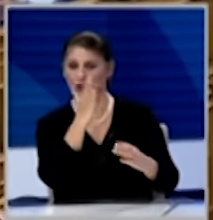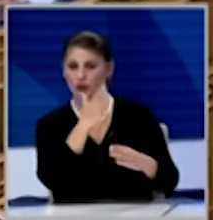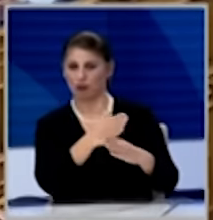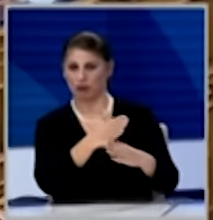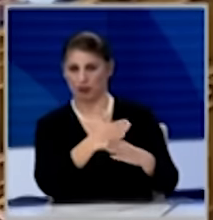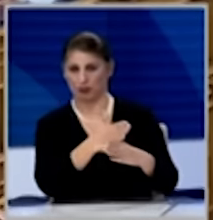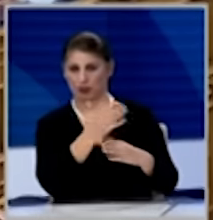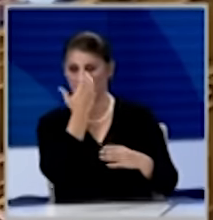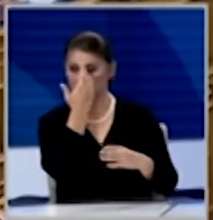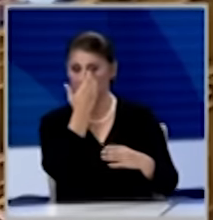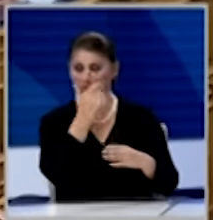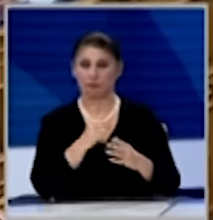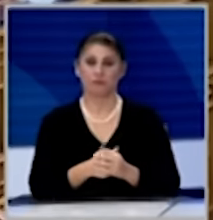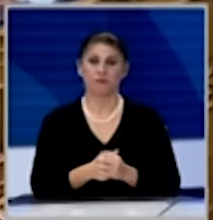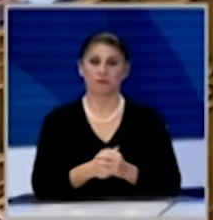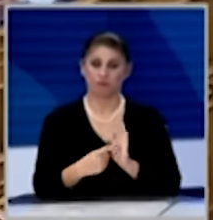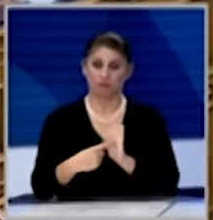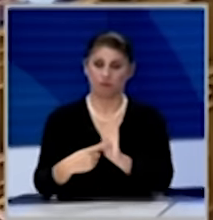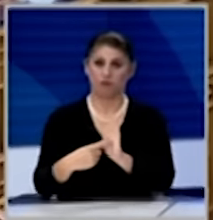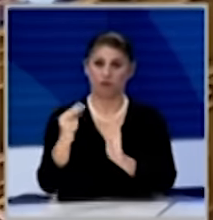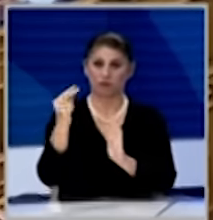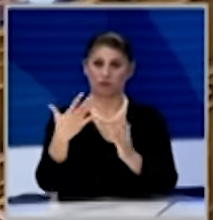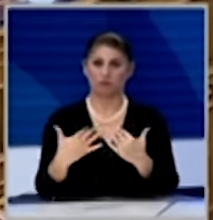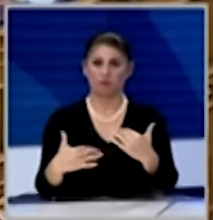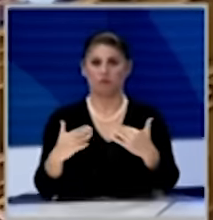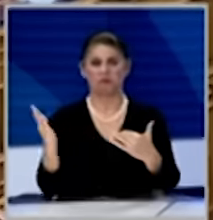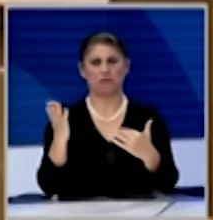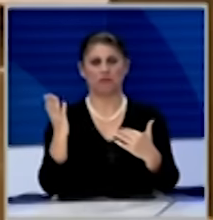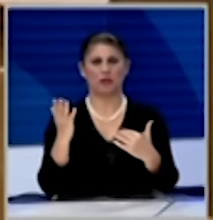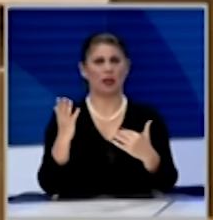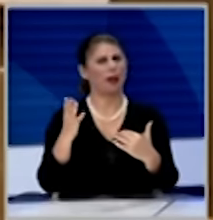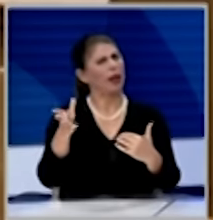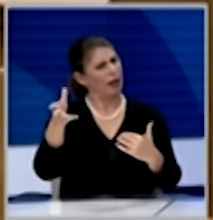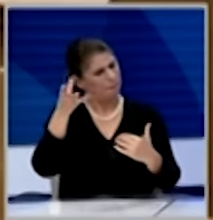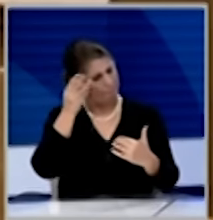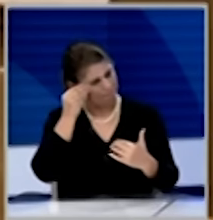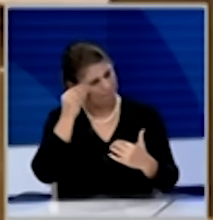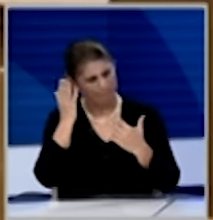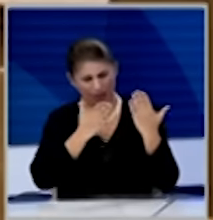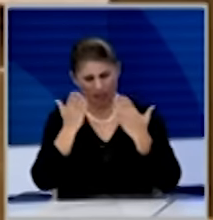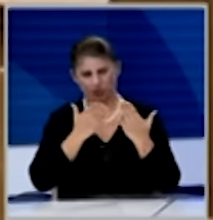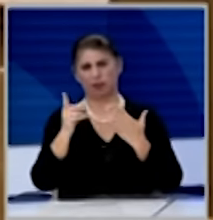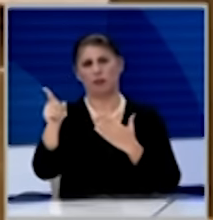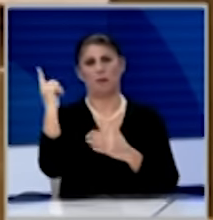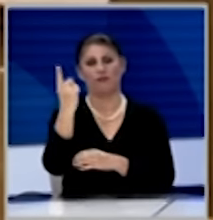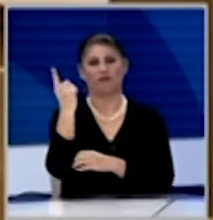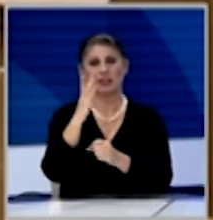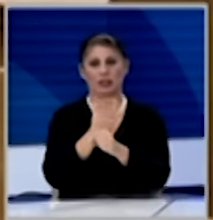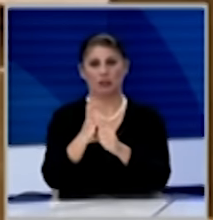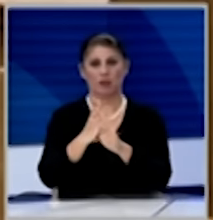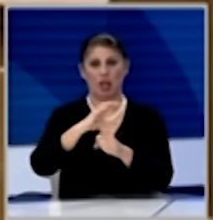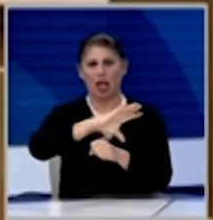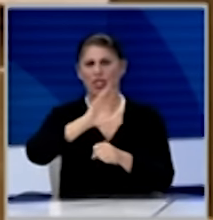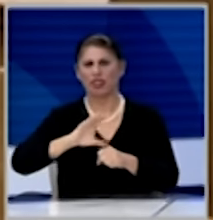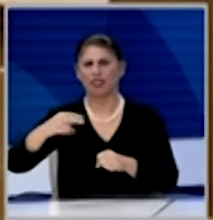κρύψετε εμφανιστήκαν σήμερα στη βουλή σαν και καλά να έχετε πάρει το μάθημά σας από τις φυσικές καταστροφές σε